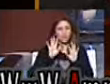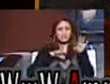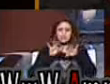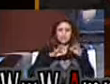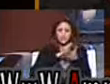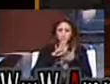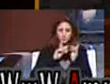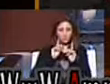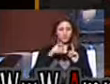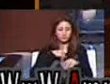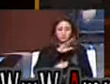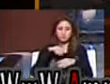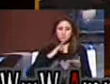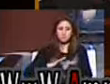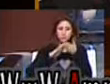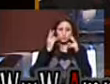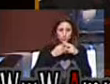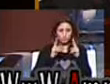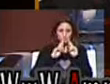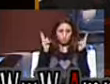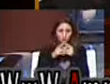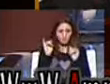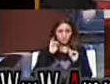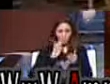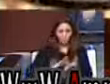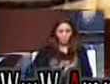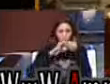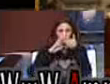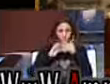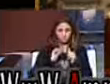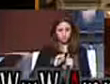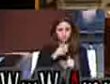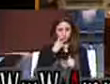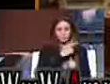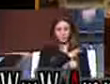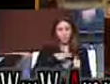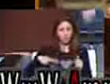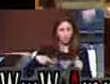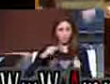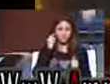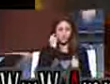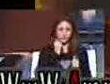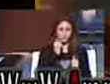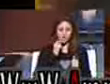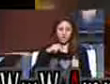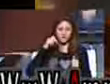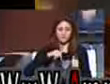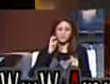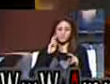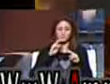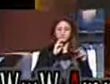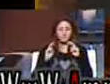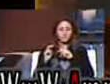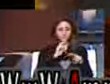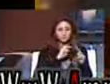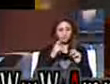أي حد، إحنا بنخدم الشعب المصري، بنخدم المواطن المصري بالأساس. حكومة هشام قنديل استأنفت اليوم مفاوضاتها مع